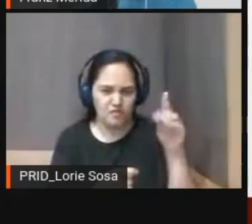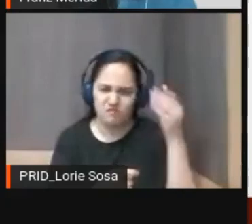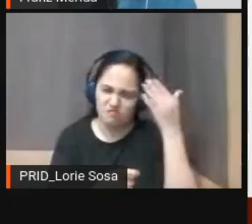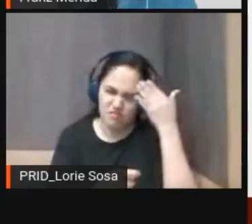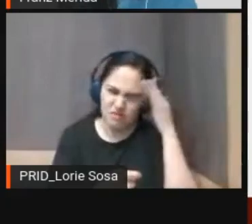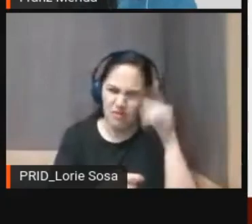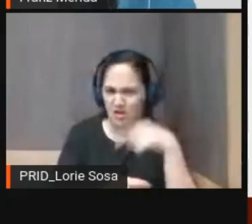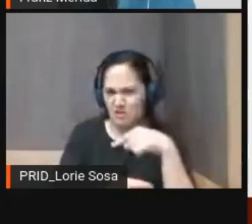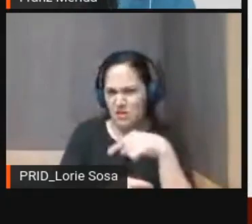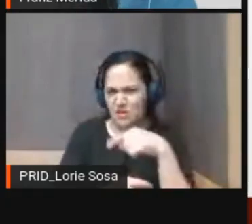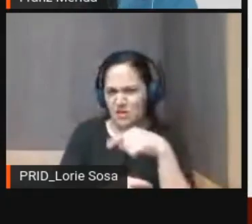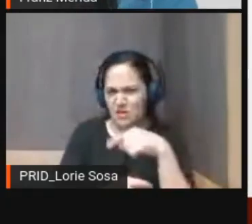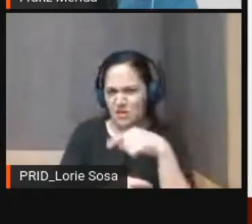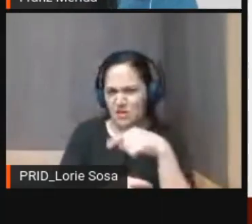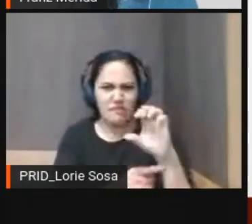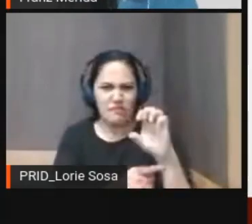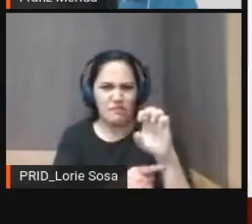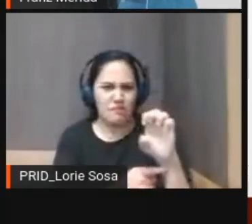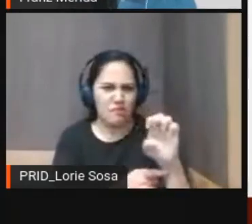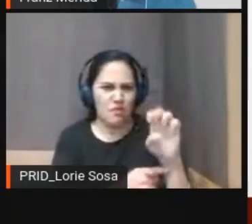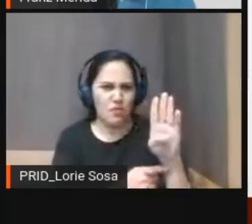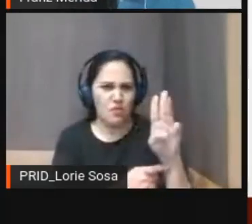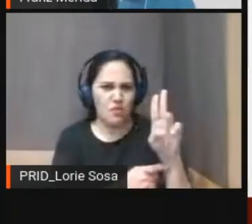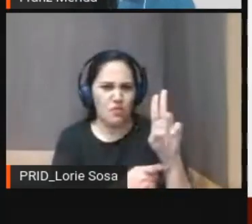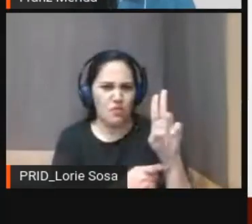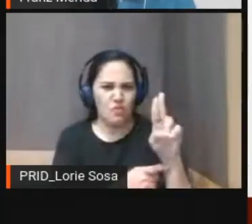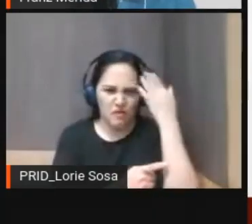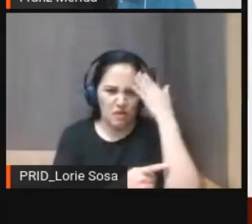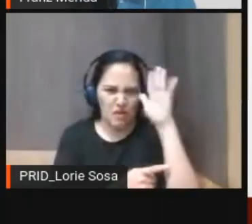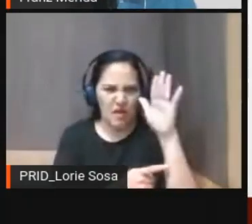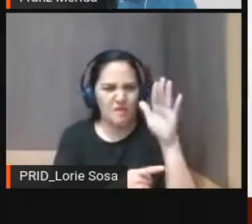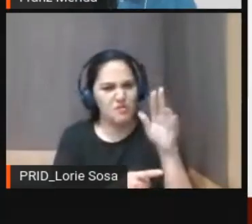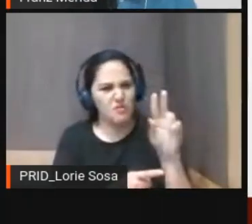hindi ba talaga alam nung HR practitioners na